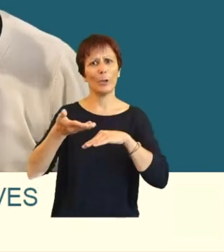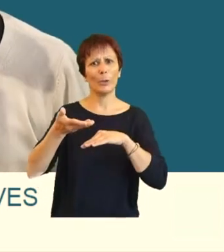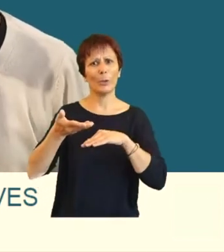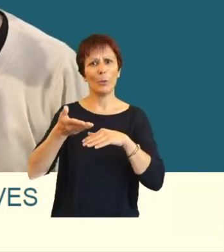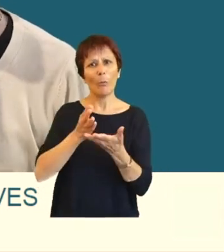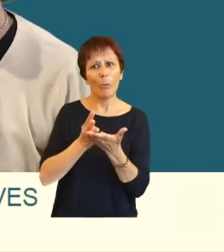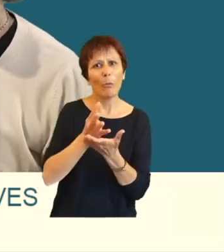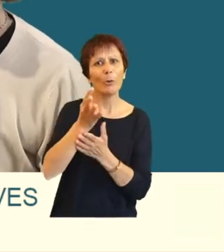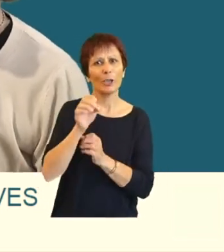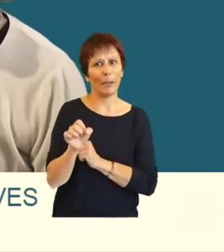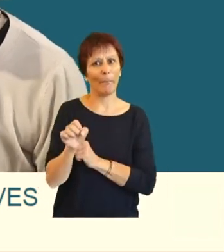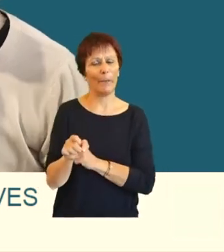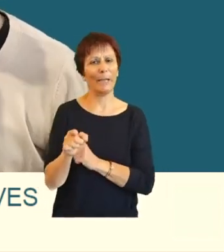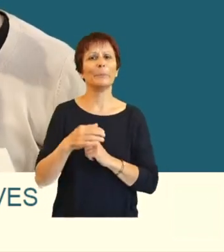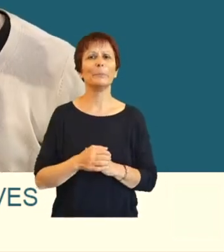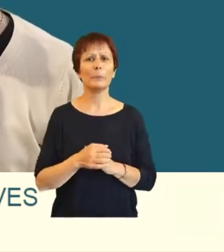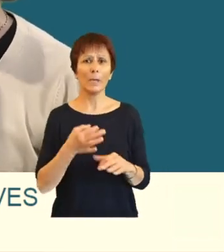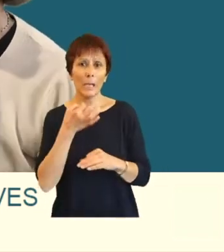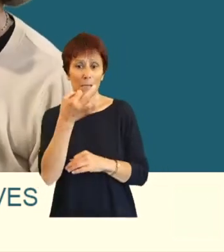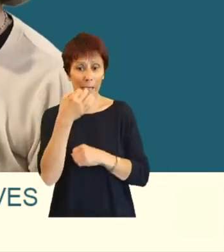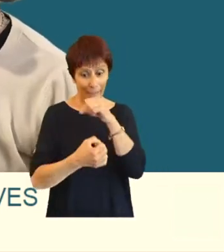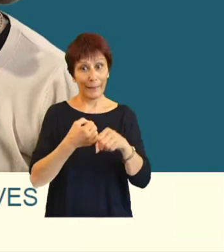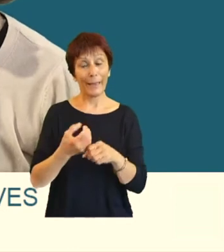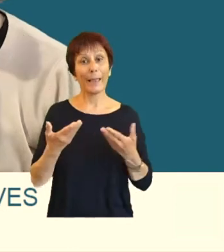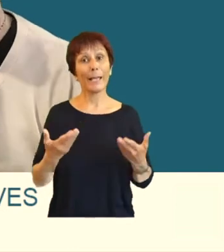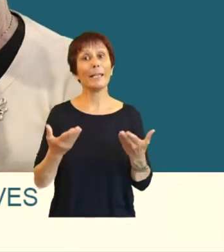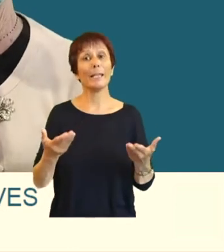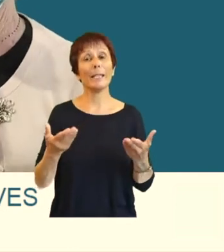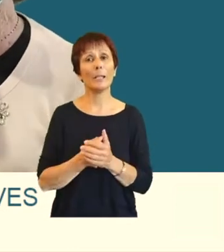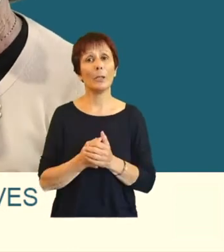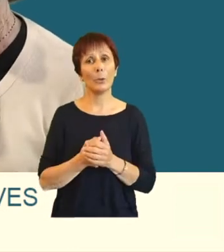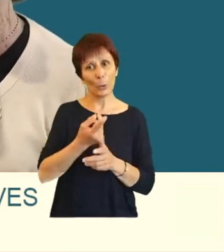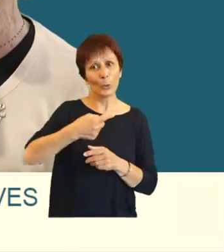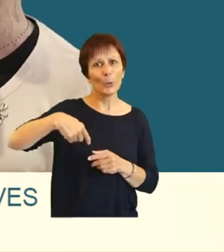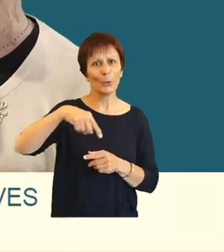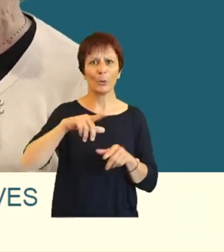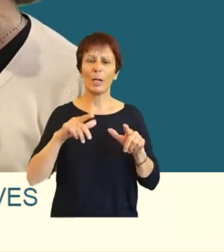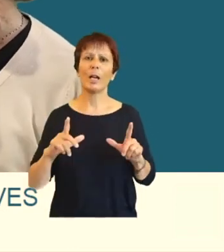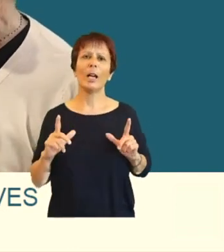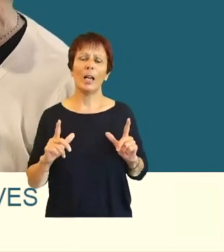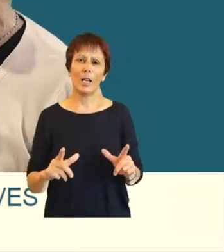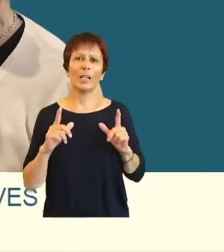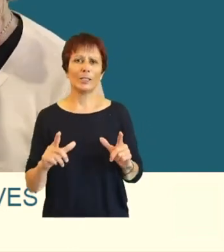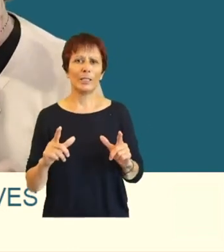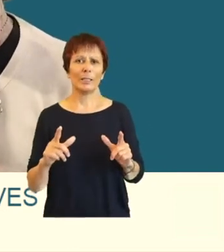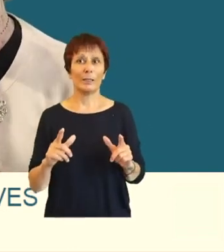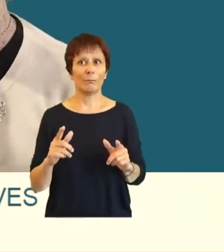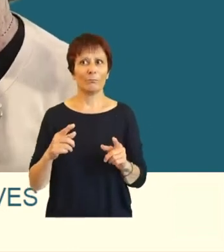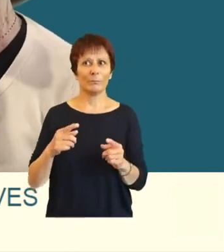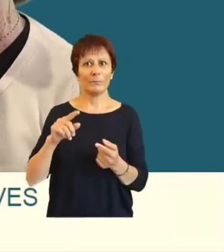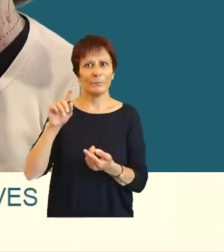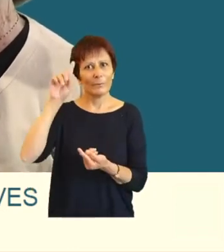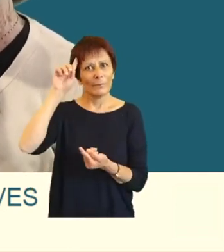dans ce projet. Vous dire que cette année, à tous, nous aurons la chance, dans le cadre des mesures